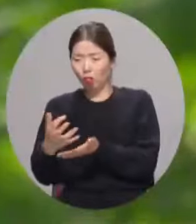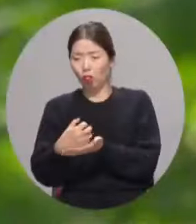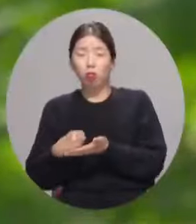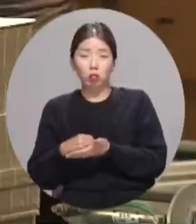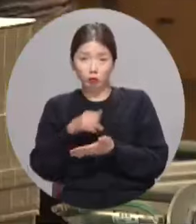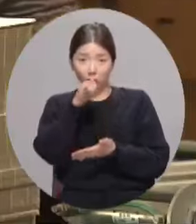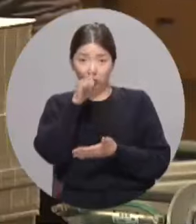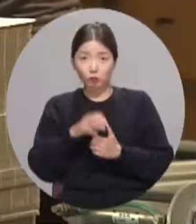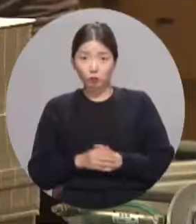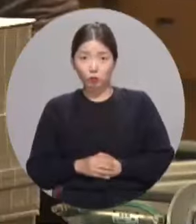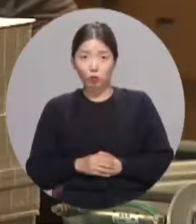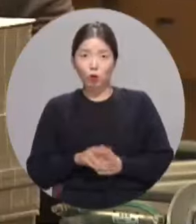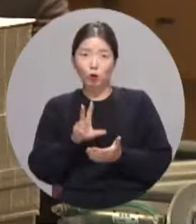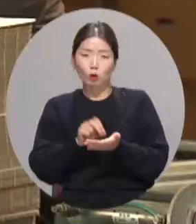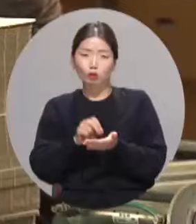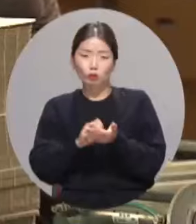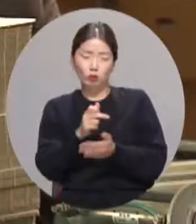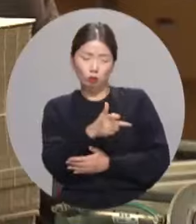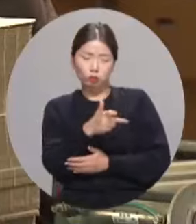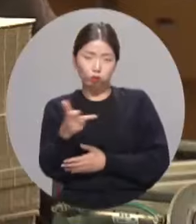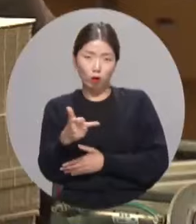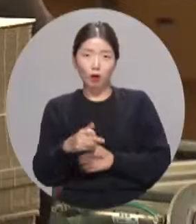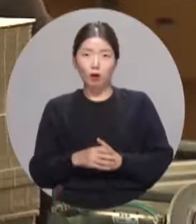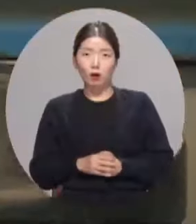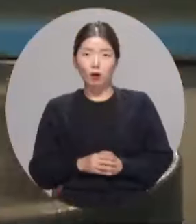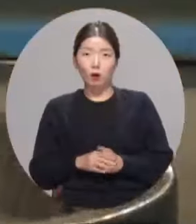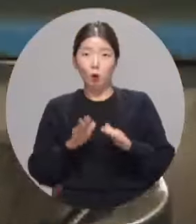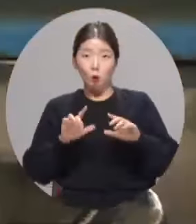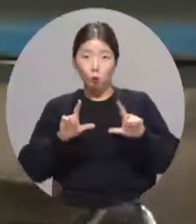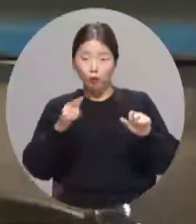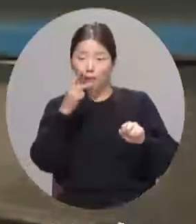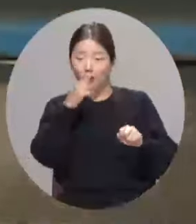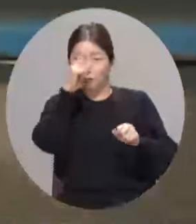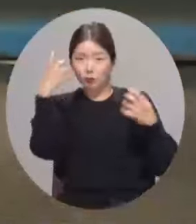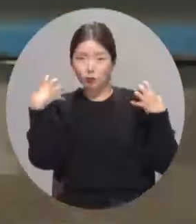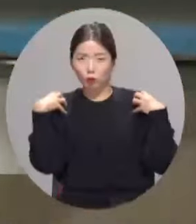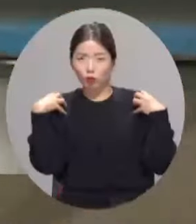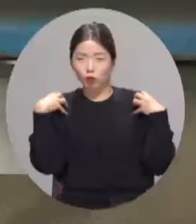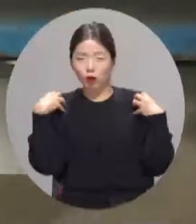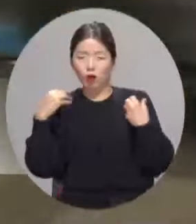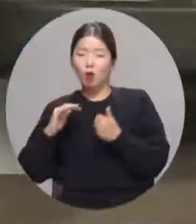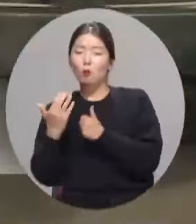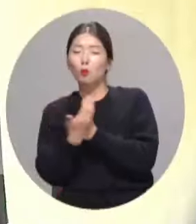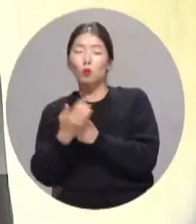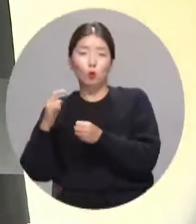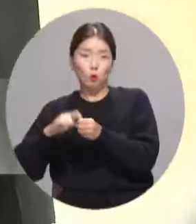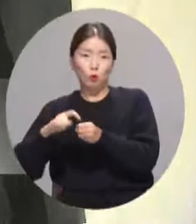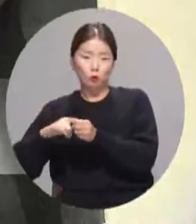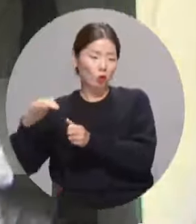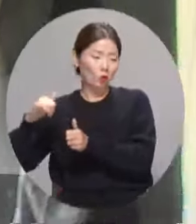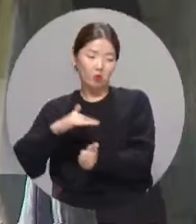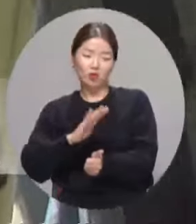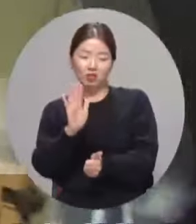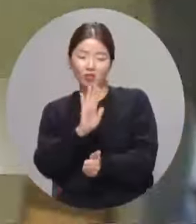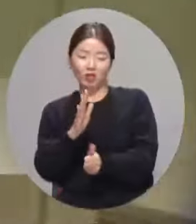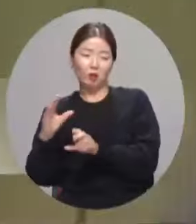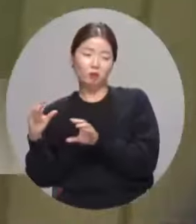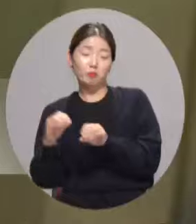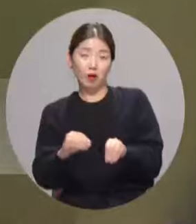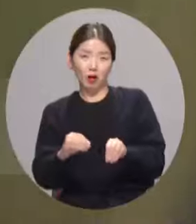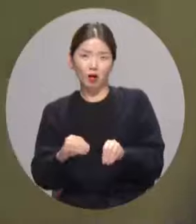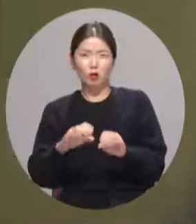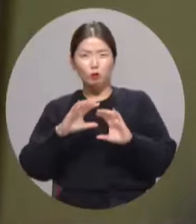내용이었습니다. 파문은 걷잡을 수 없이 커졌고 올 초 필리핀 정부가 자국민을 보호한다며 파견을 잠정